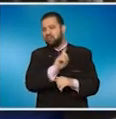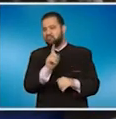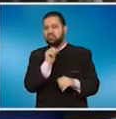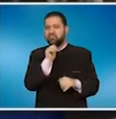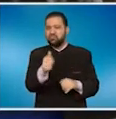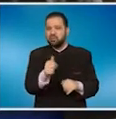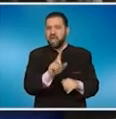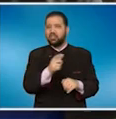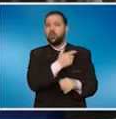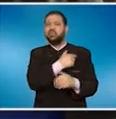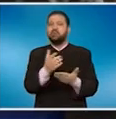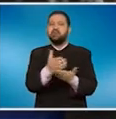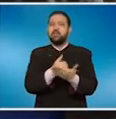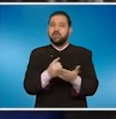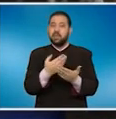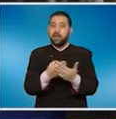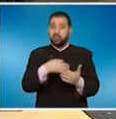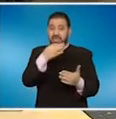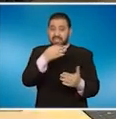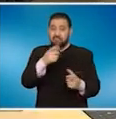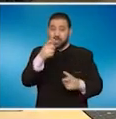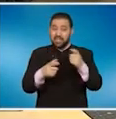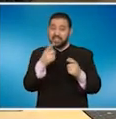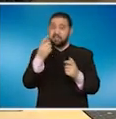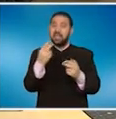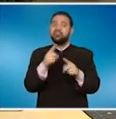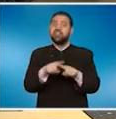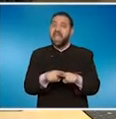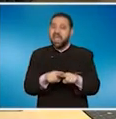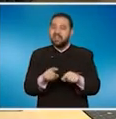sigur că ne fiind dibaci, pentru că se vorbește aici despre un meșteșug,